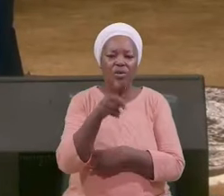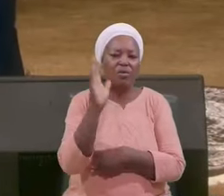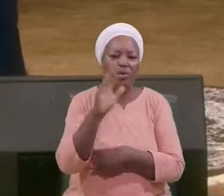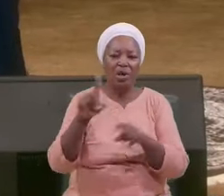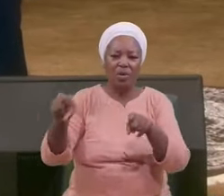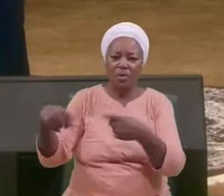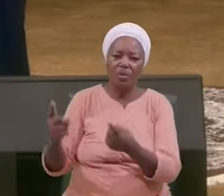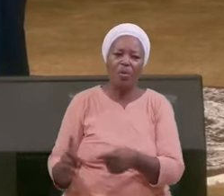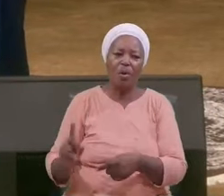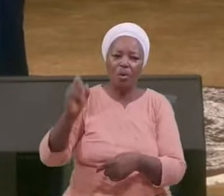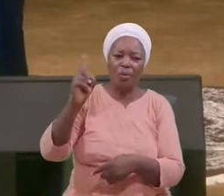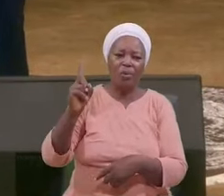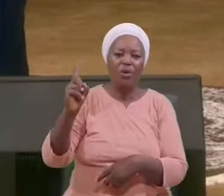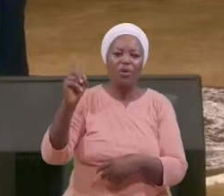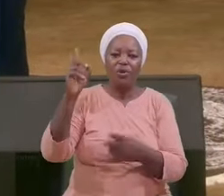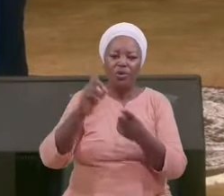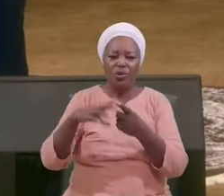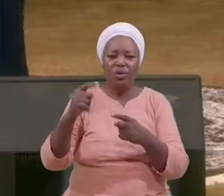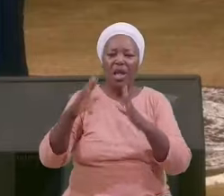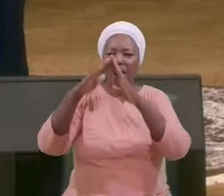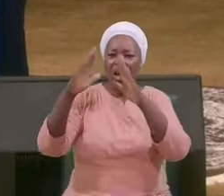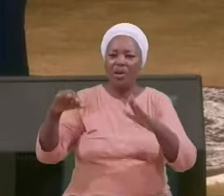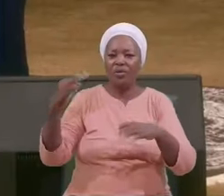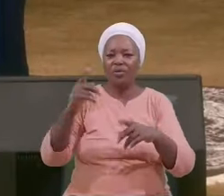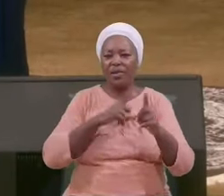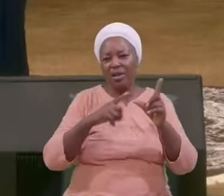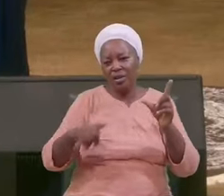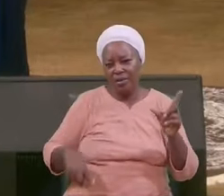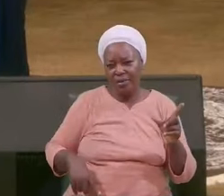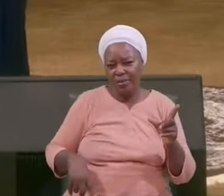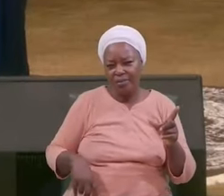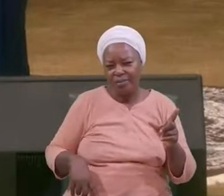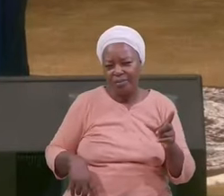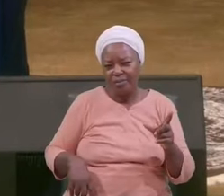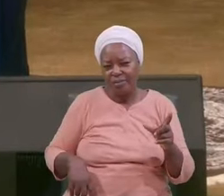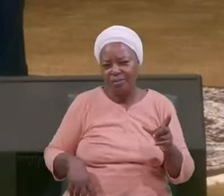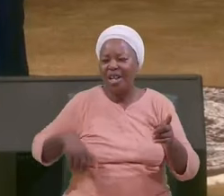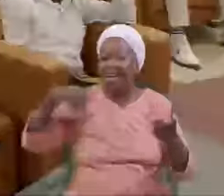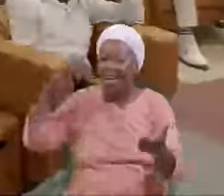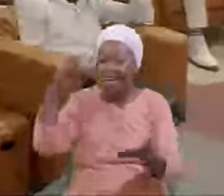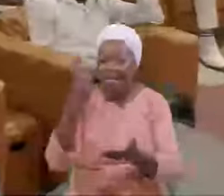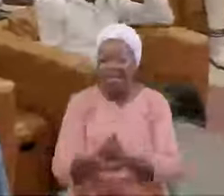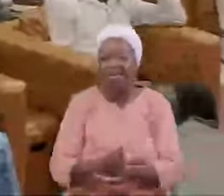Le troisième jour, tu monteras à la maison de l'Éternel. Amen.